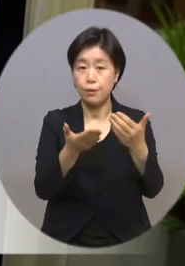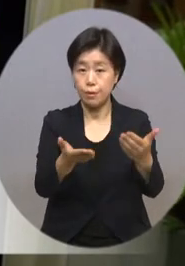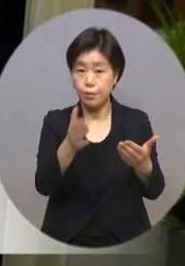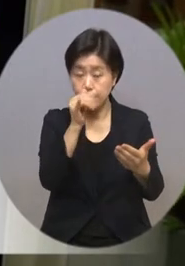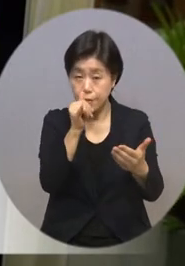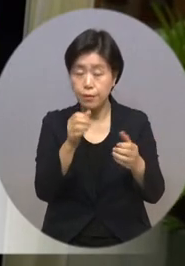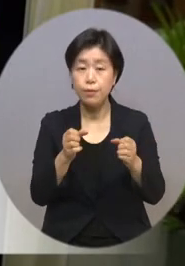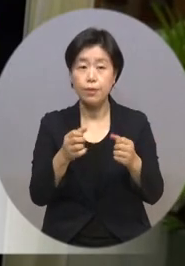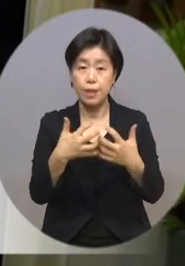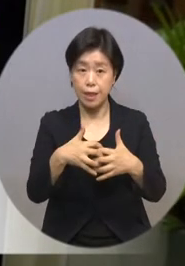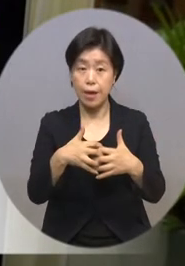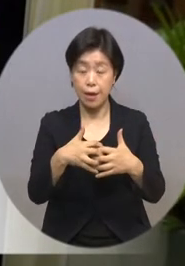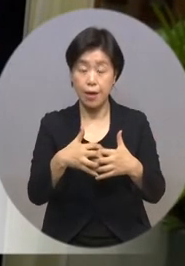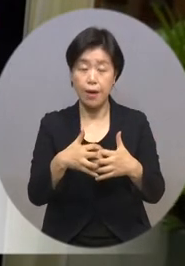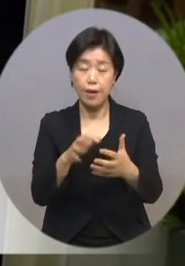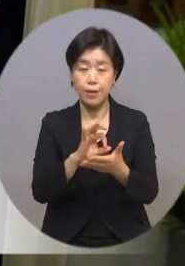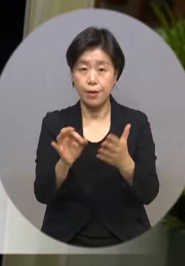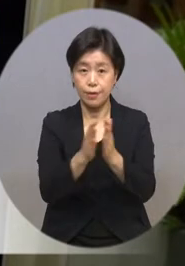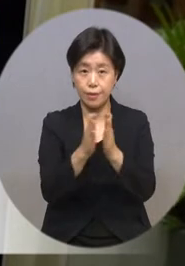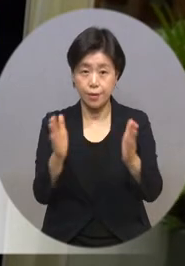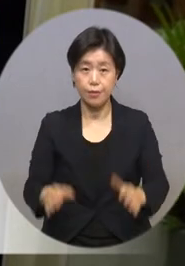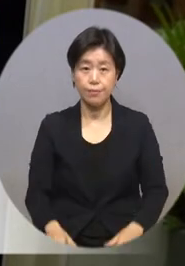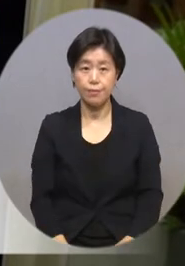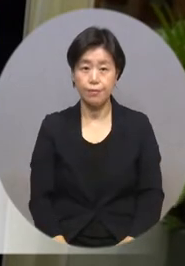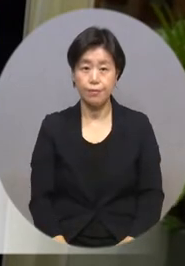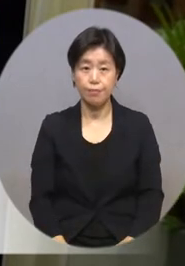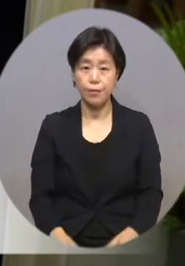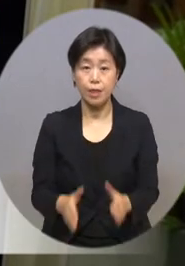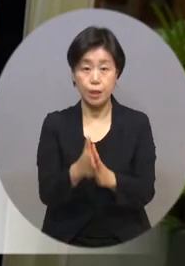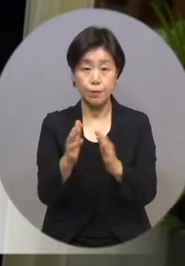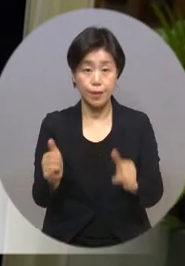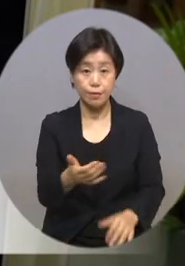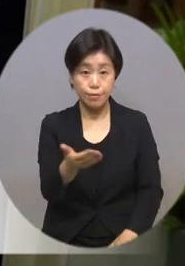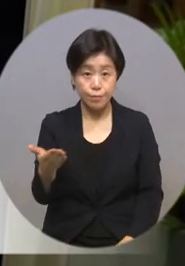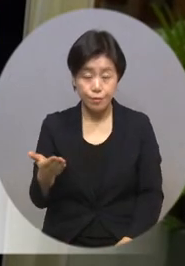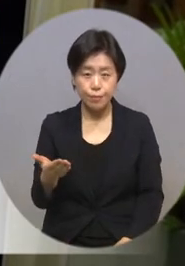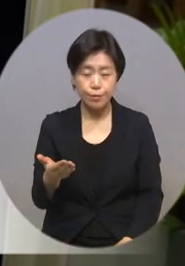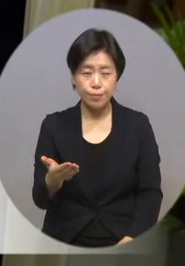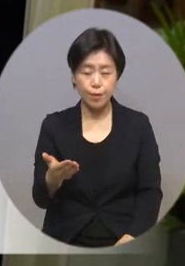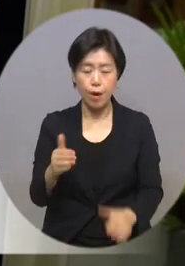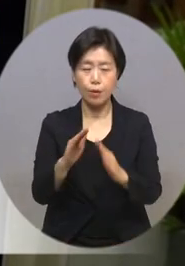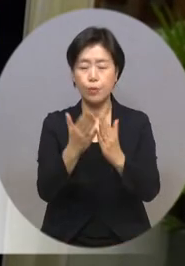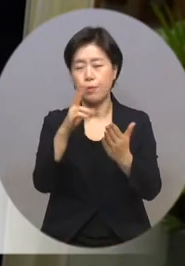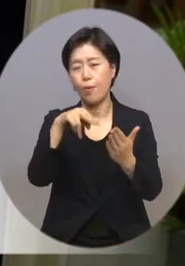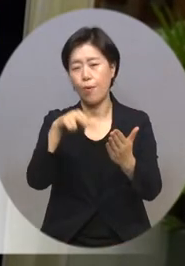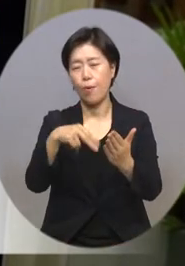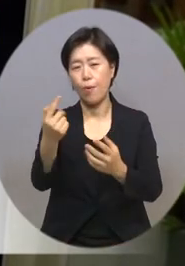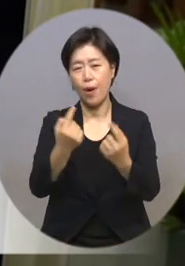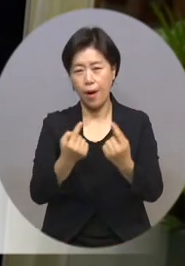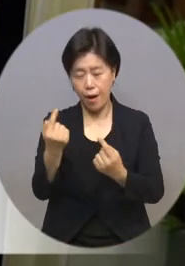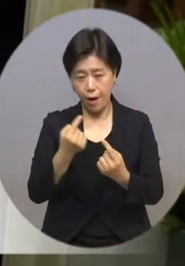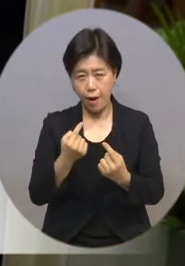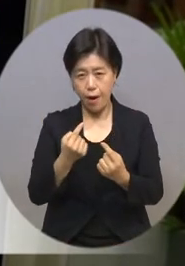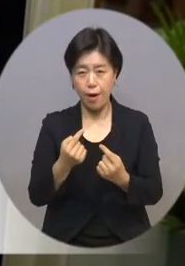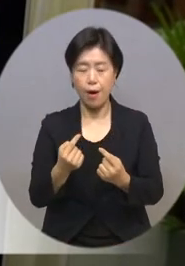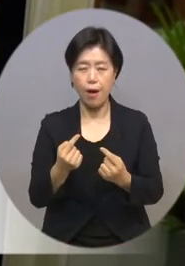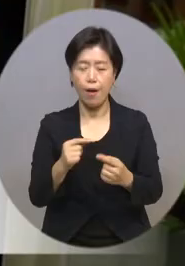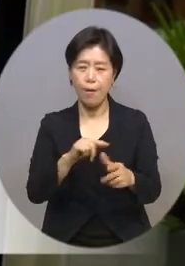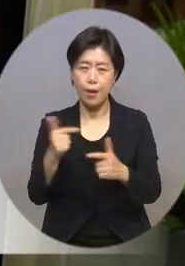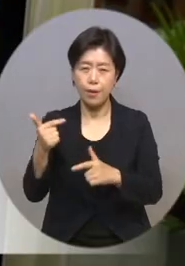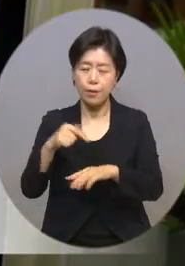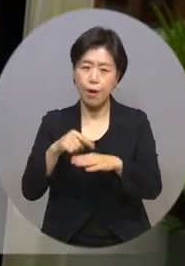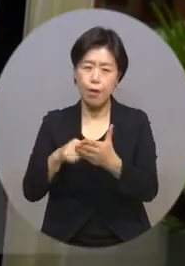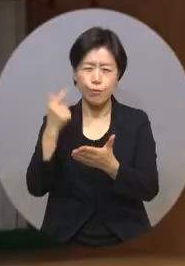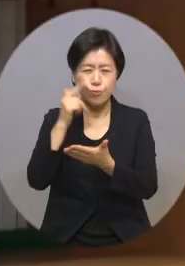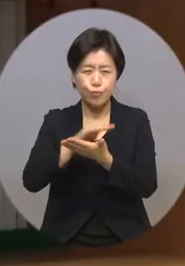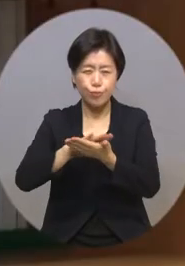기기를 도입했습니다. 이로써 시민들께서 작은 위로와 힐링이 되는 도서관을 이용 많이 하셨으면